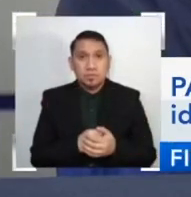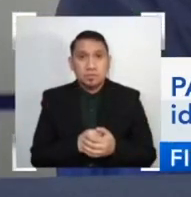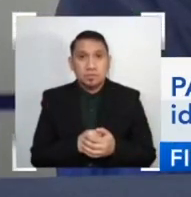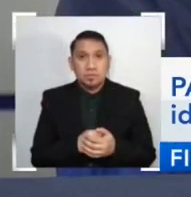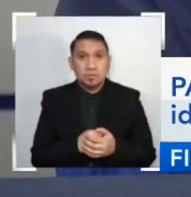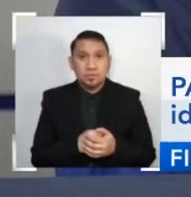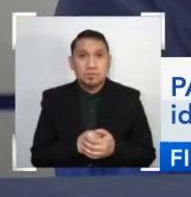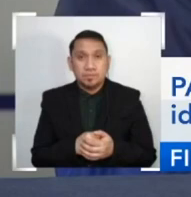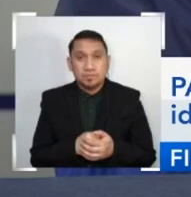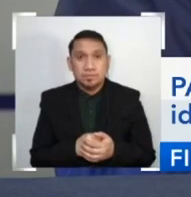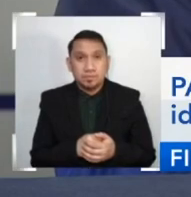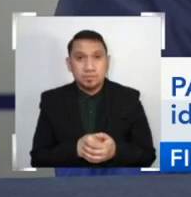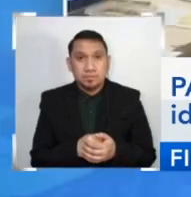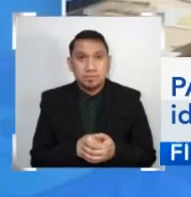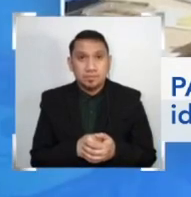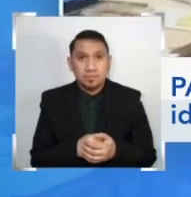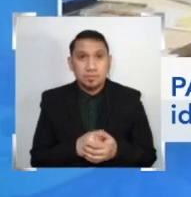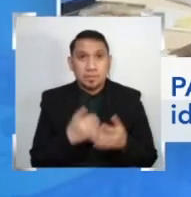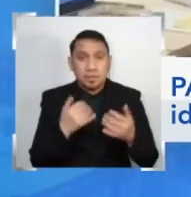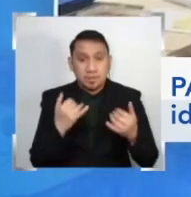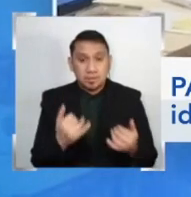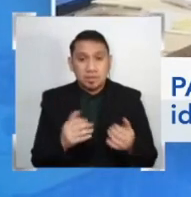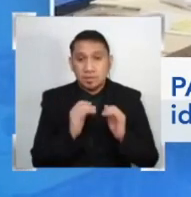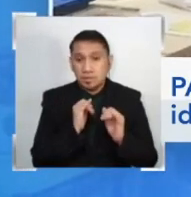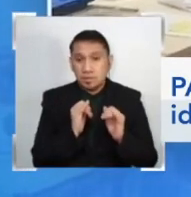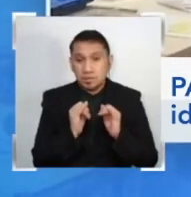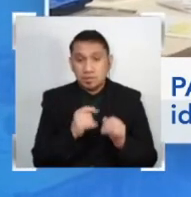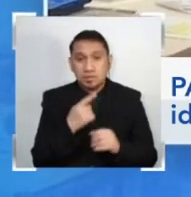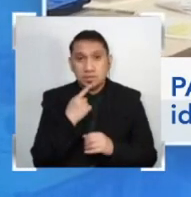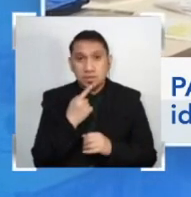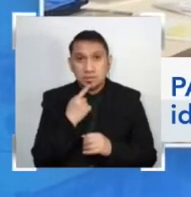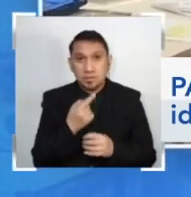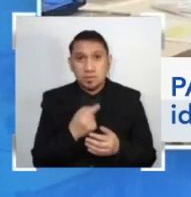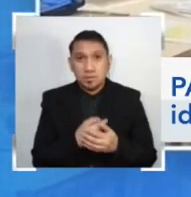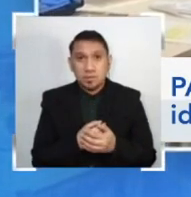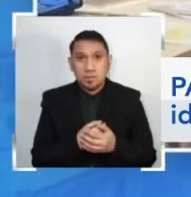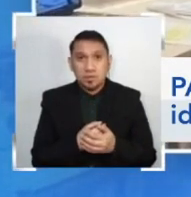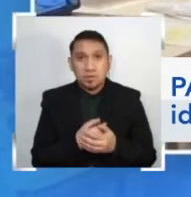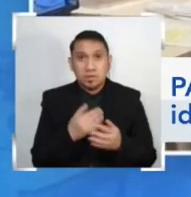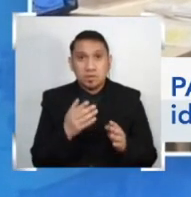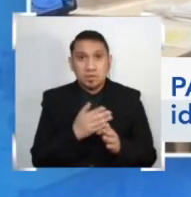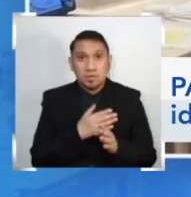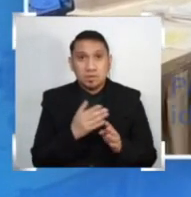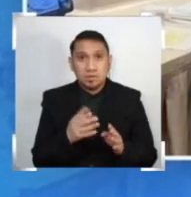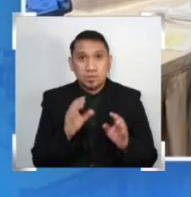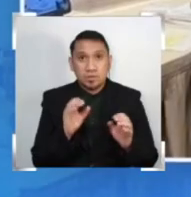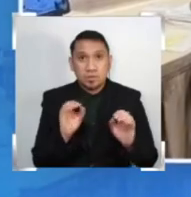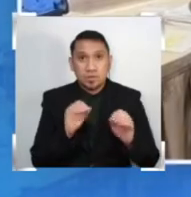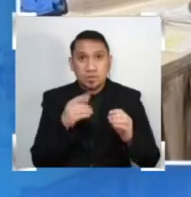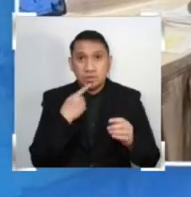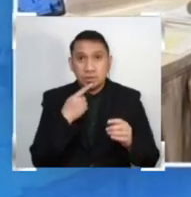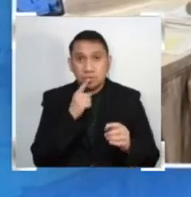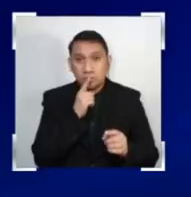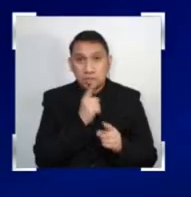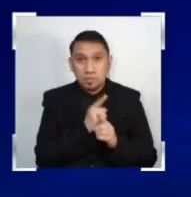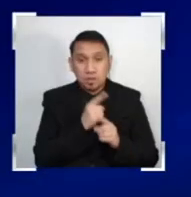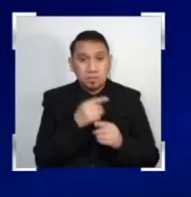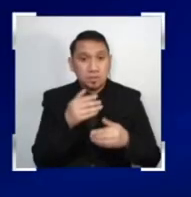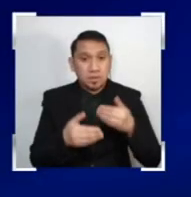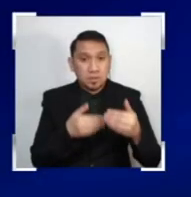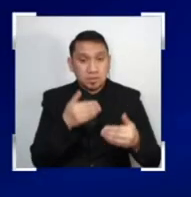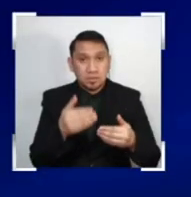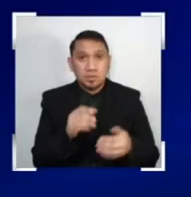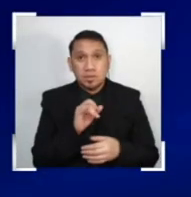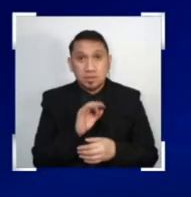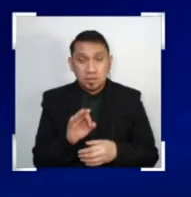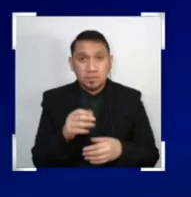Association. Sa isang pahayag, sinabi ni Wico na ni-railroad ang proseso at walang due process. At kung ito raw ang kanyang